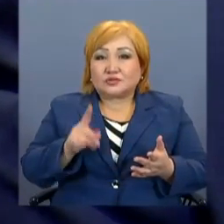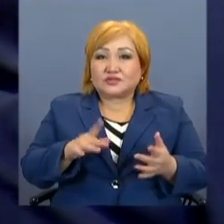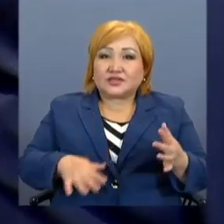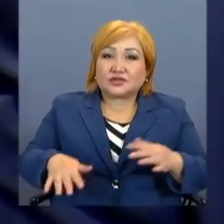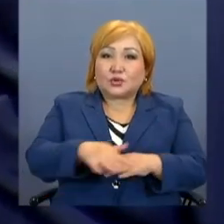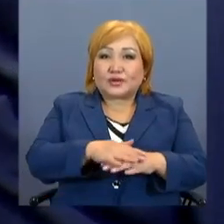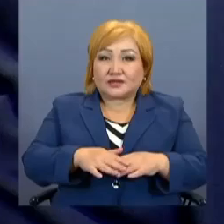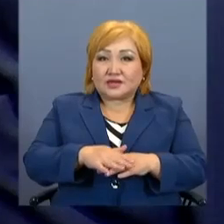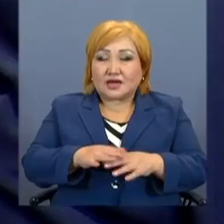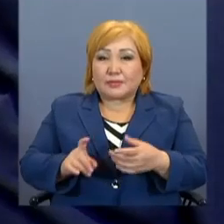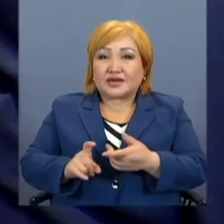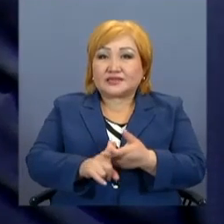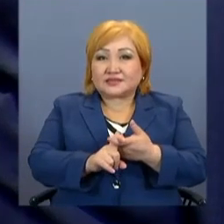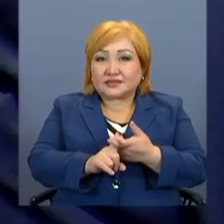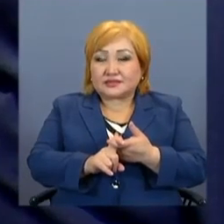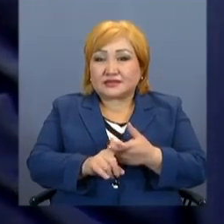бірлескен жаңа біздің